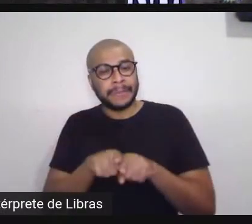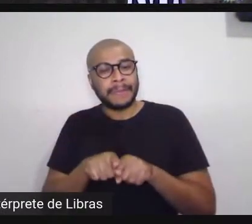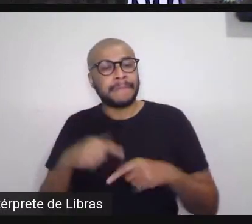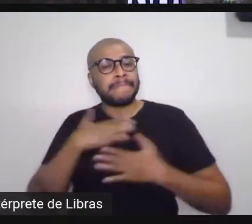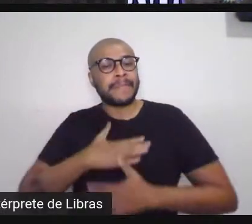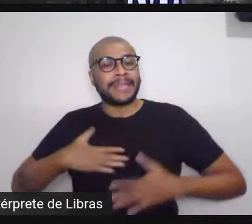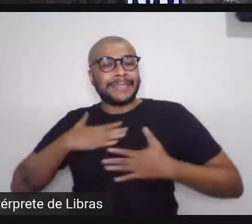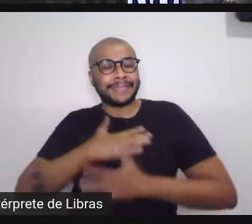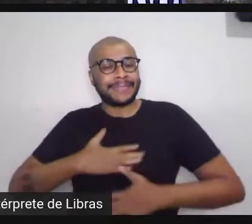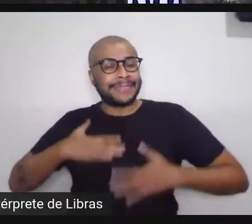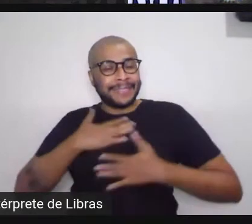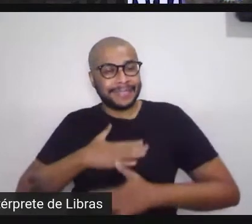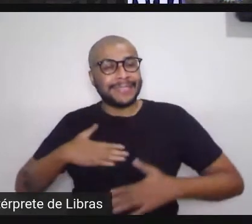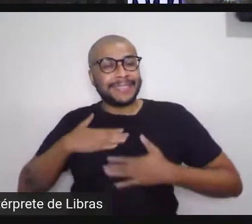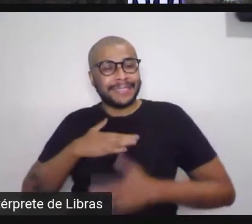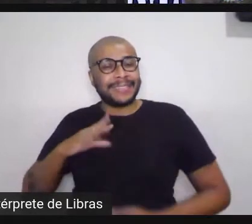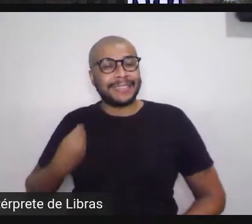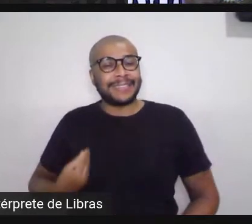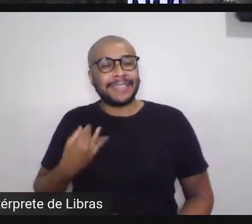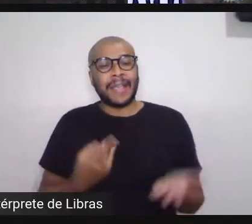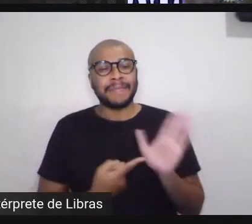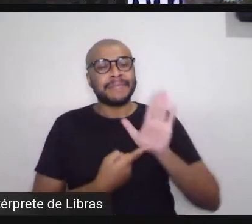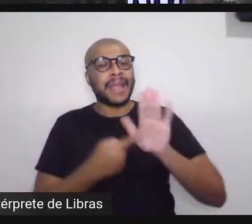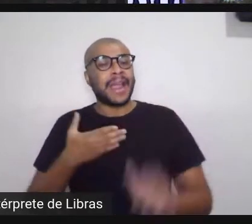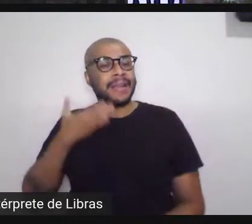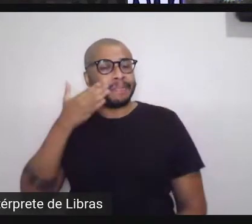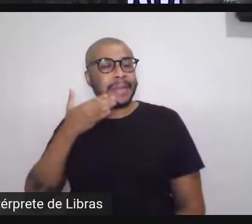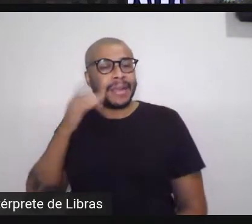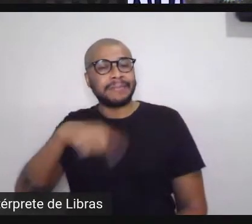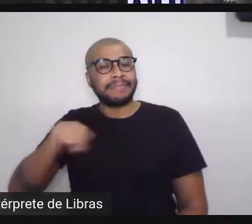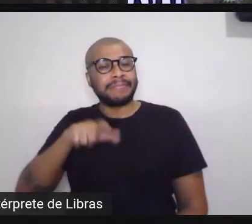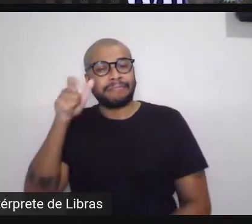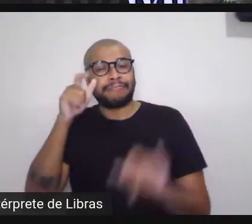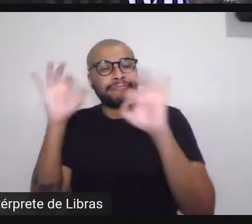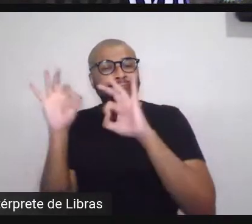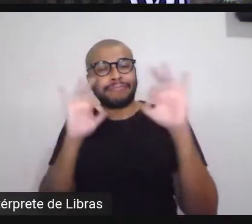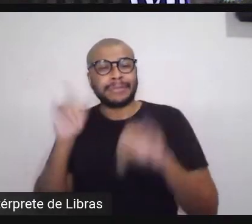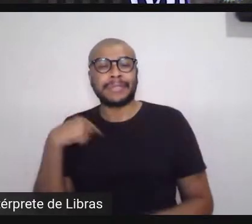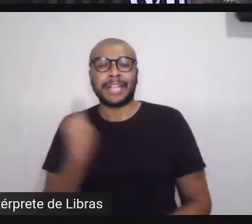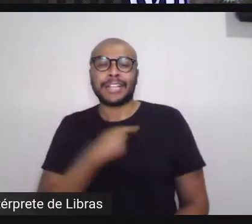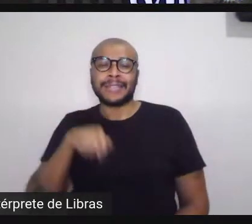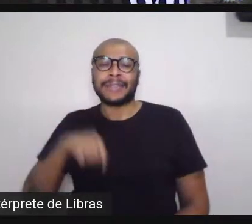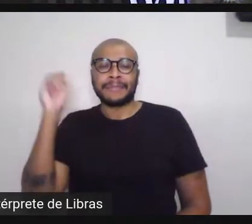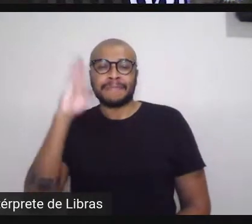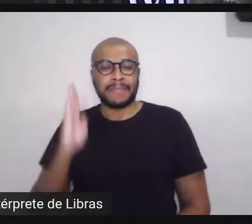grande prazer ter feito, ter ministrado essa palestra para nós brasileiros.